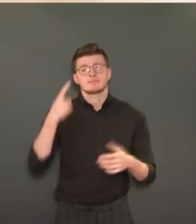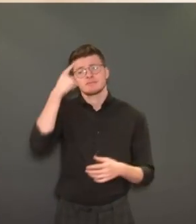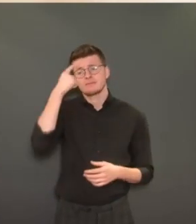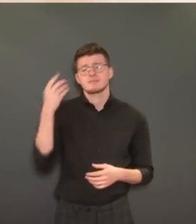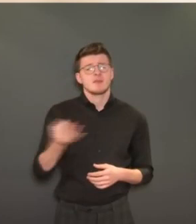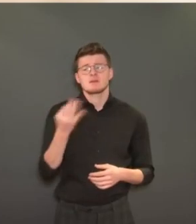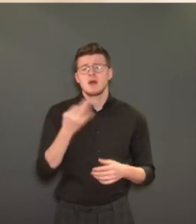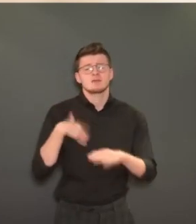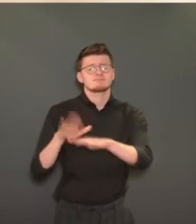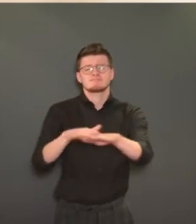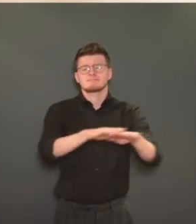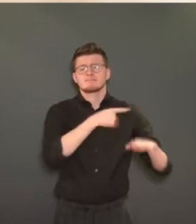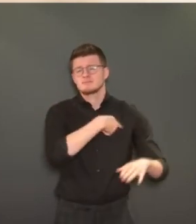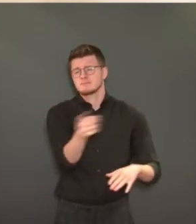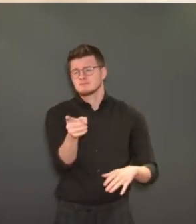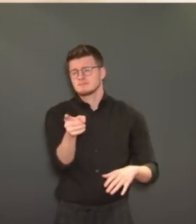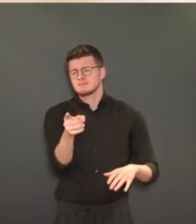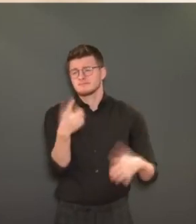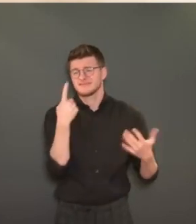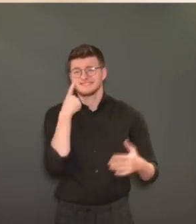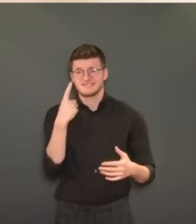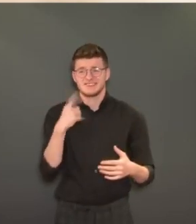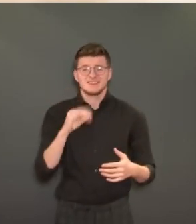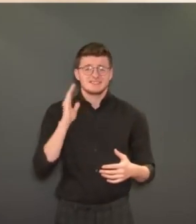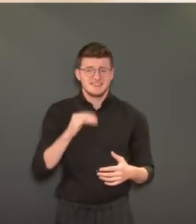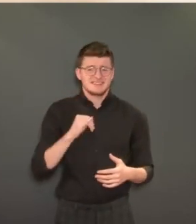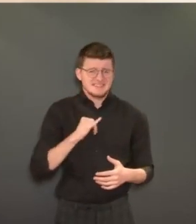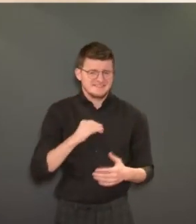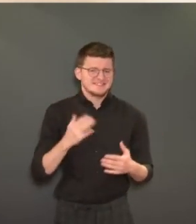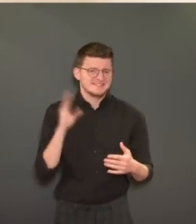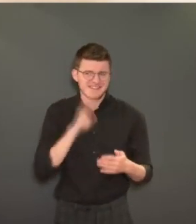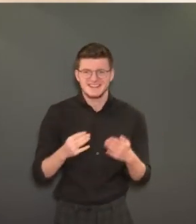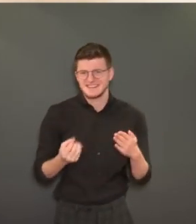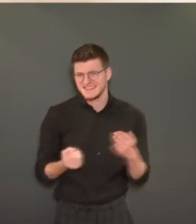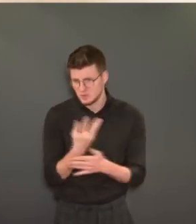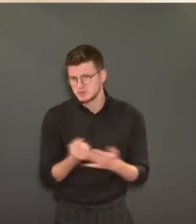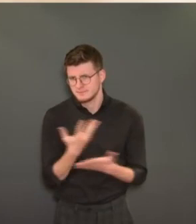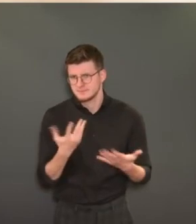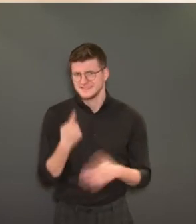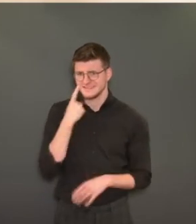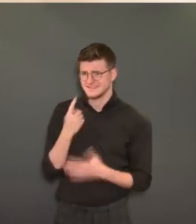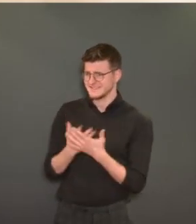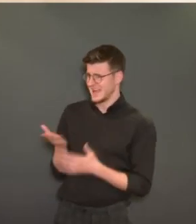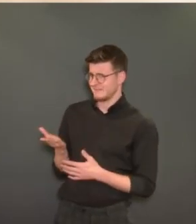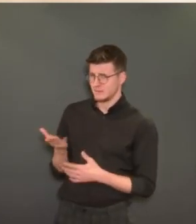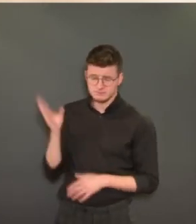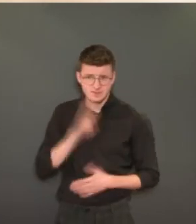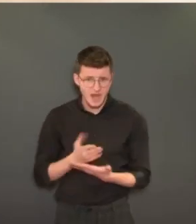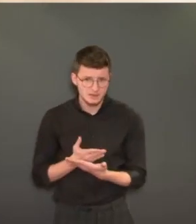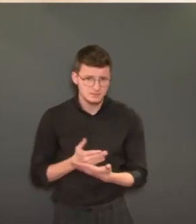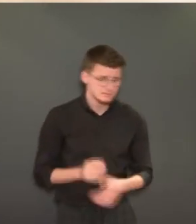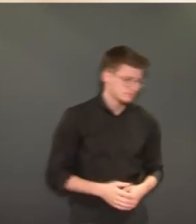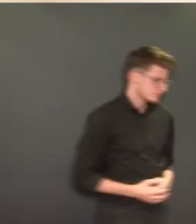qu'il est important de vous mettre en garde. Dans les jours qui viennent, les nouvelles seront mauvaises. C'est la raison